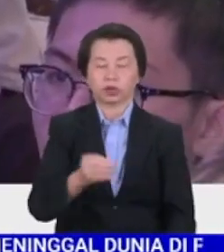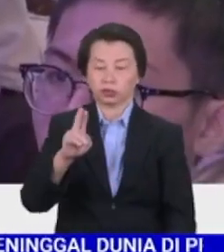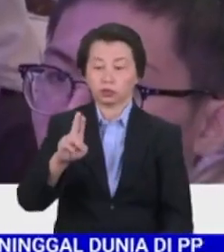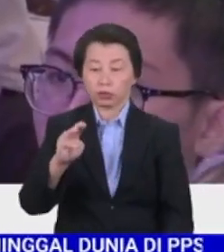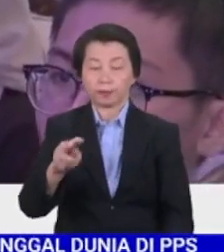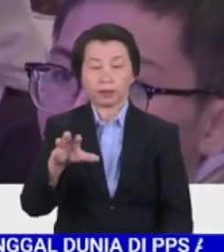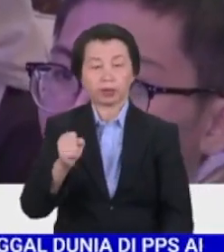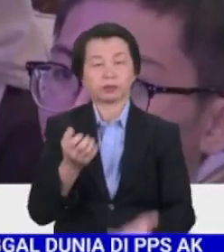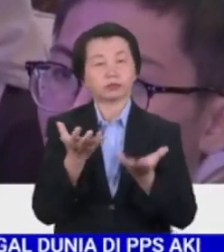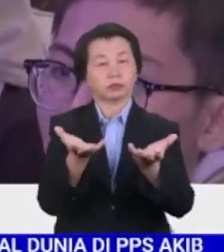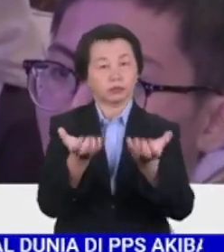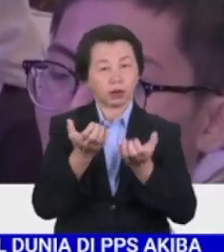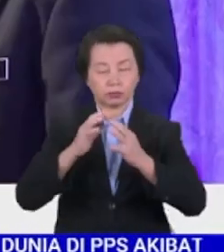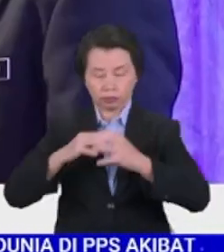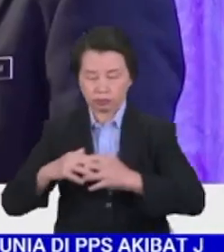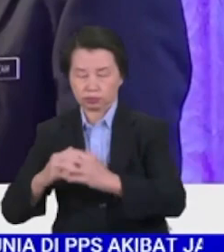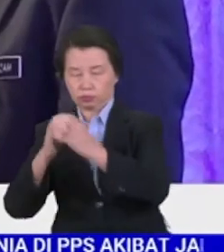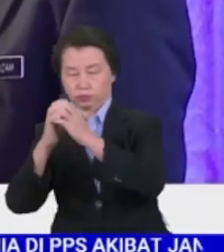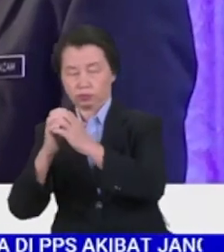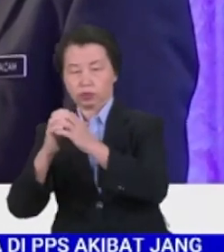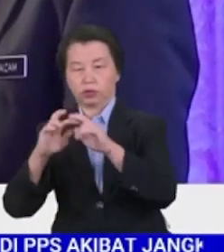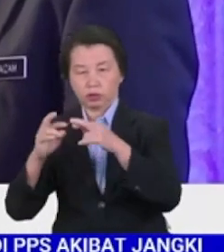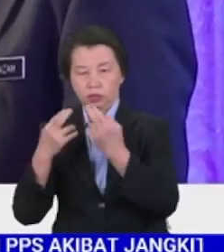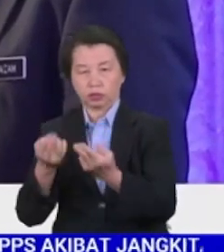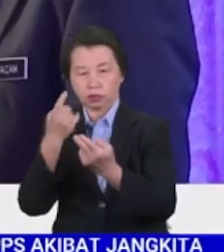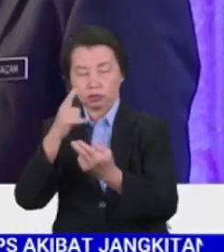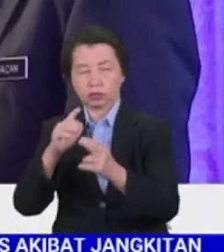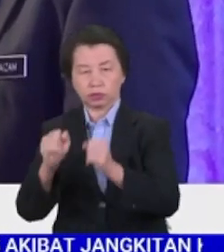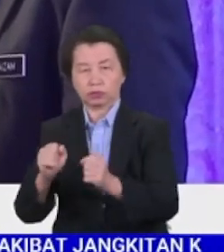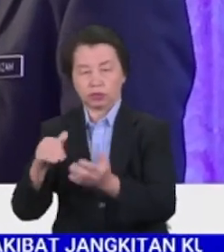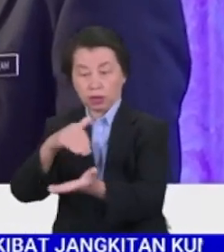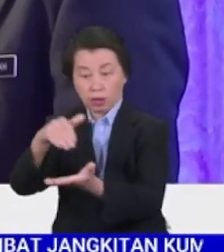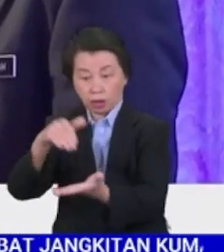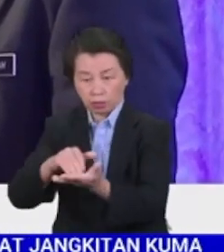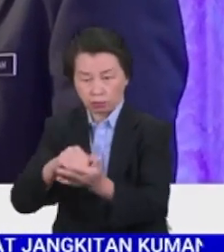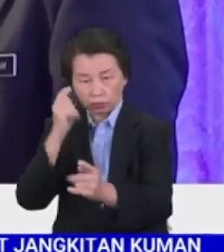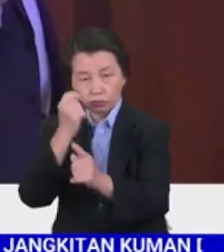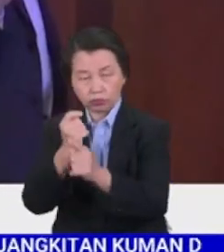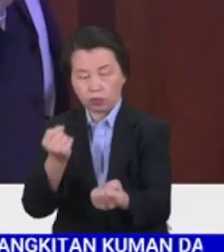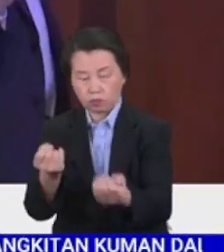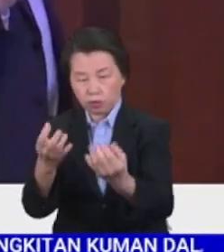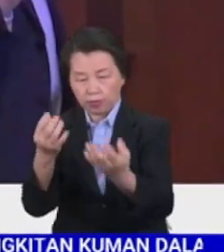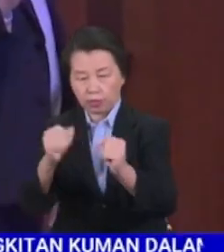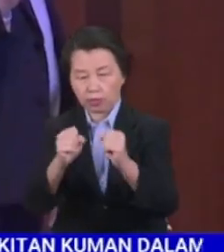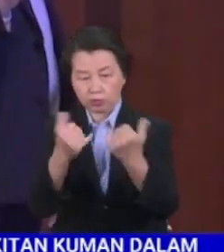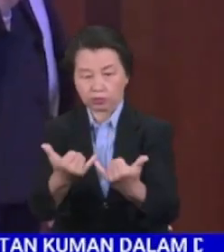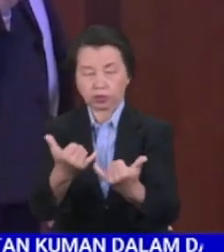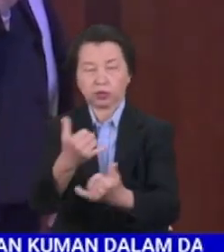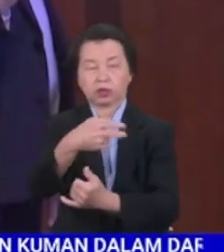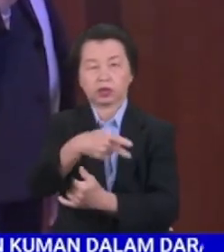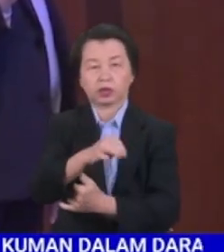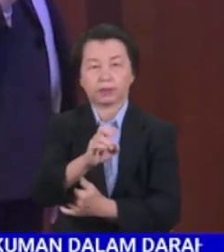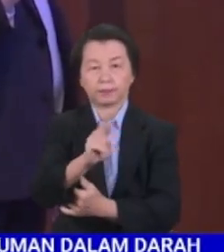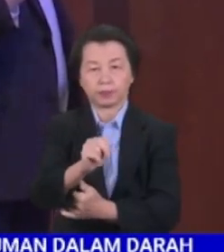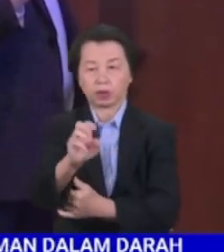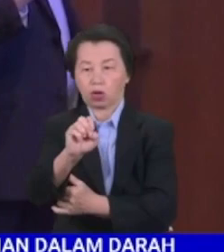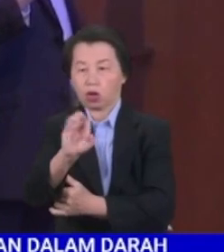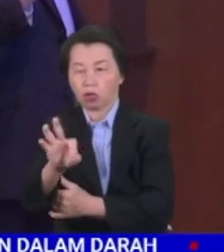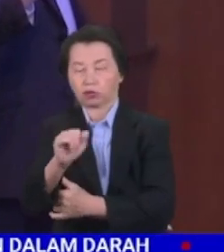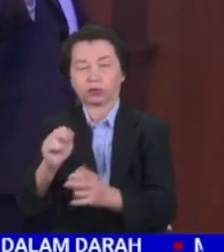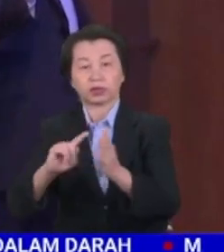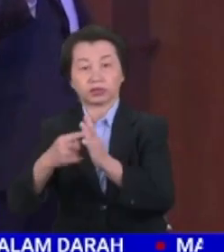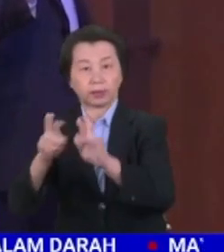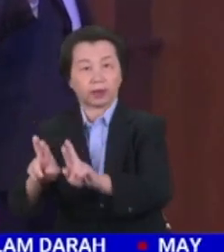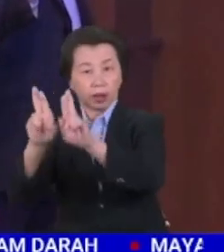UMS juga berhasrat untuk menubuhkan unit Incubation Hub bertujuan menghasilkan lebih banyak syarikat spin-off dan syarikat startup